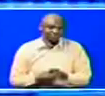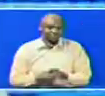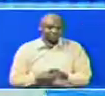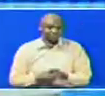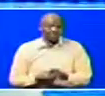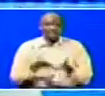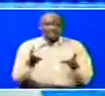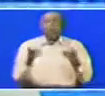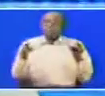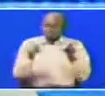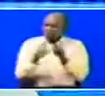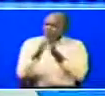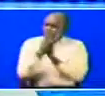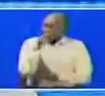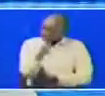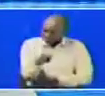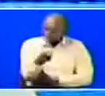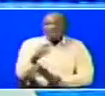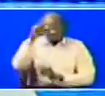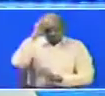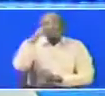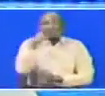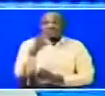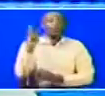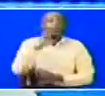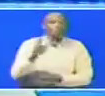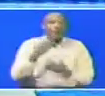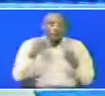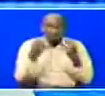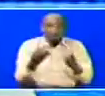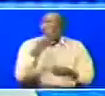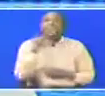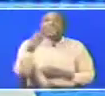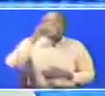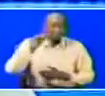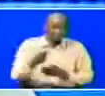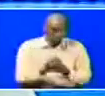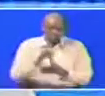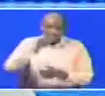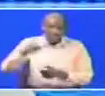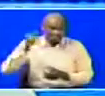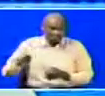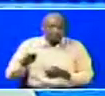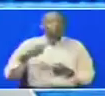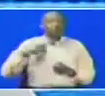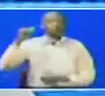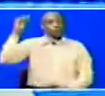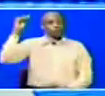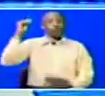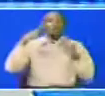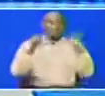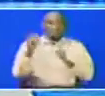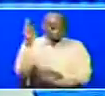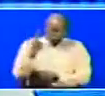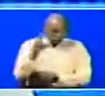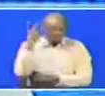Na katika taarifa sawia, serikali imetangaza kwamba itatumia zaidi ya shilingi milioni 300 kwa sherehe ya kuapishwa tena kwa Rais Uhuru Kenyatta kwa